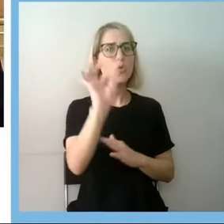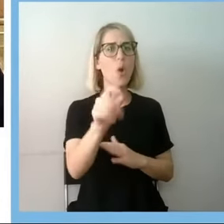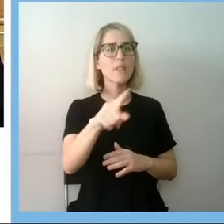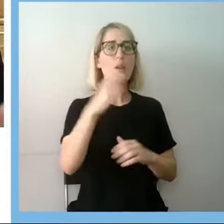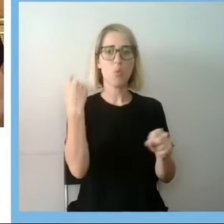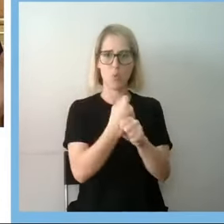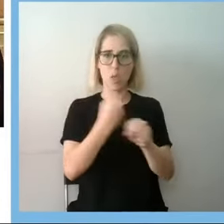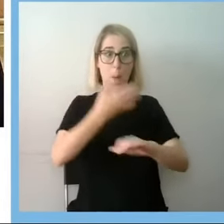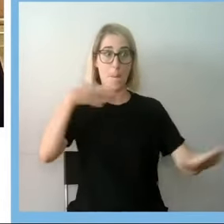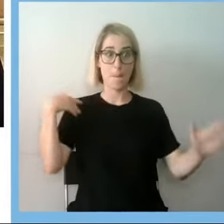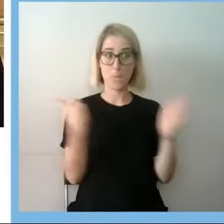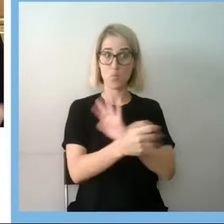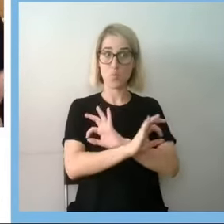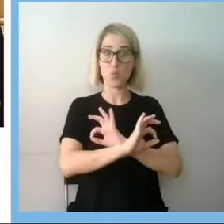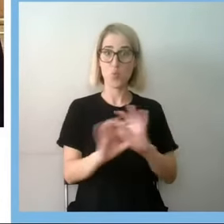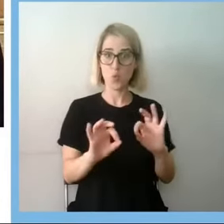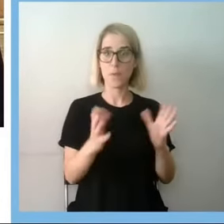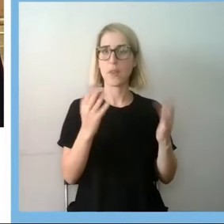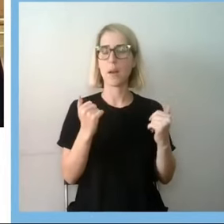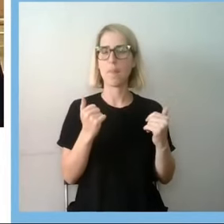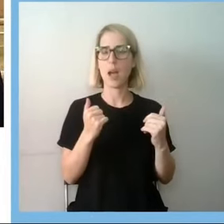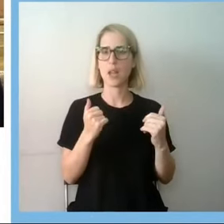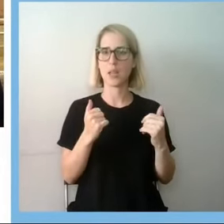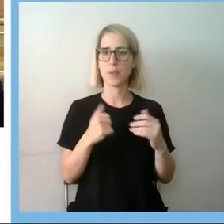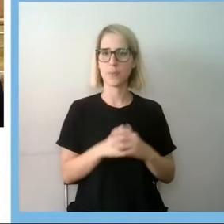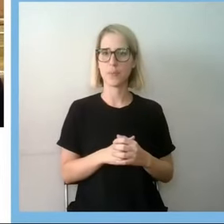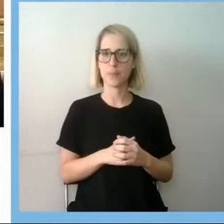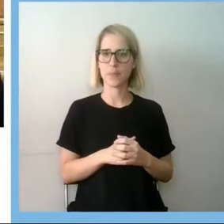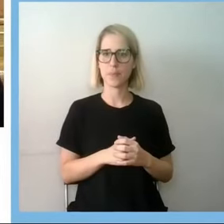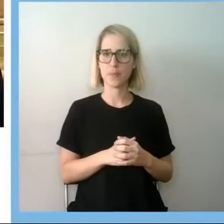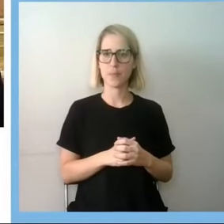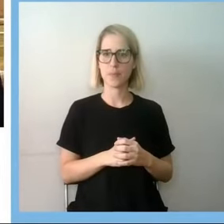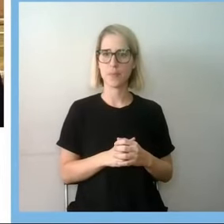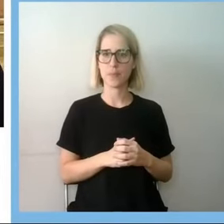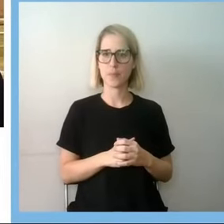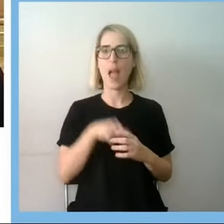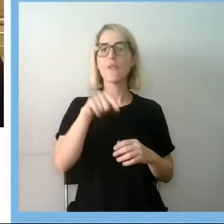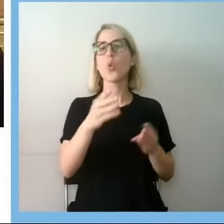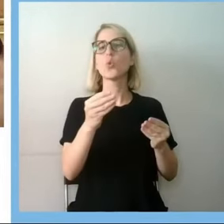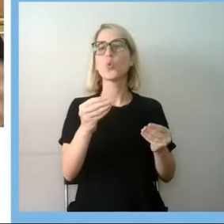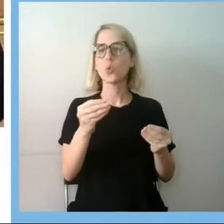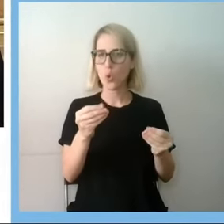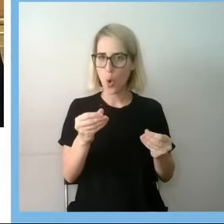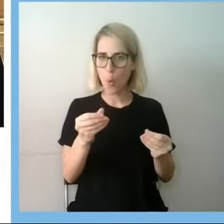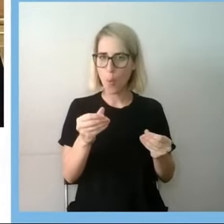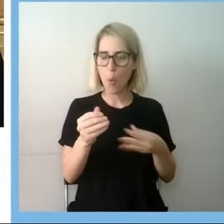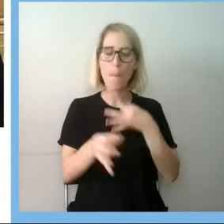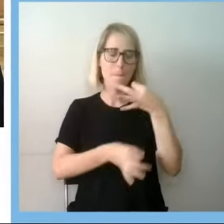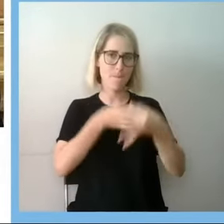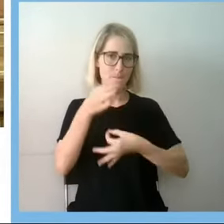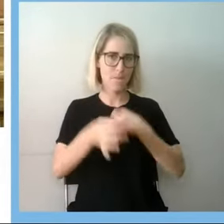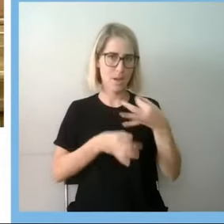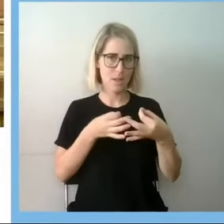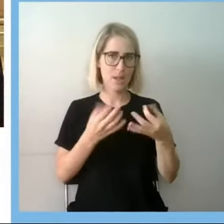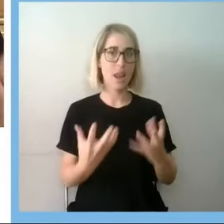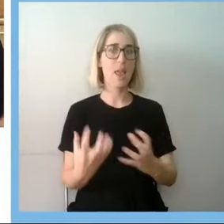δουλειά, μιλώντας για τη στοιχειώδη πρόληψη. Από αυτή τη σκοπιά λοιπόν εμείς λέμε ότι θα ξαναπνιγούμε, αλλά η